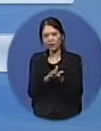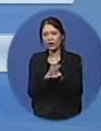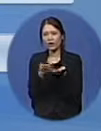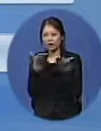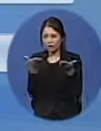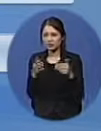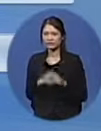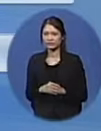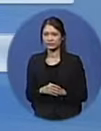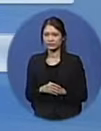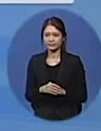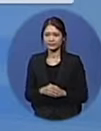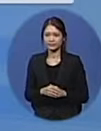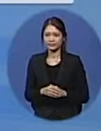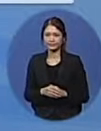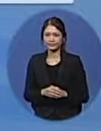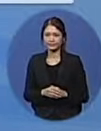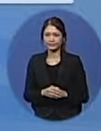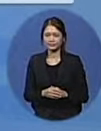등입니다.